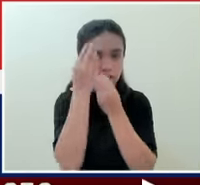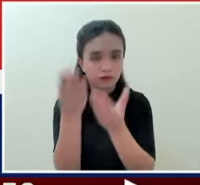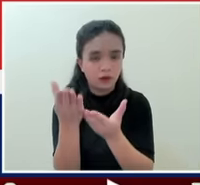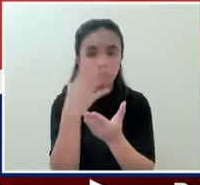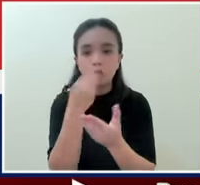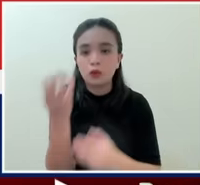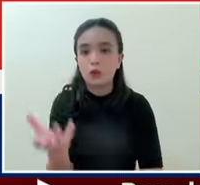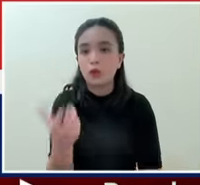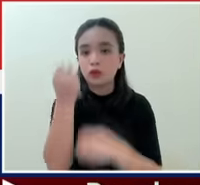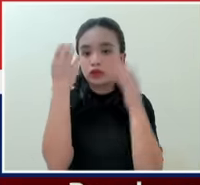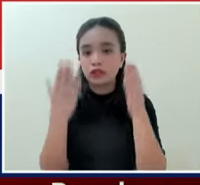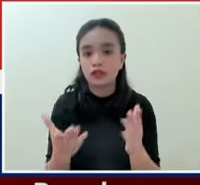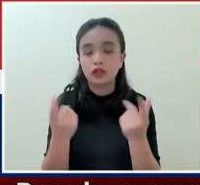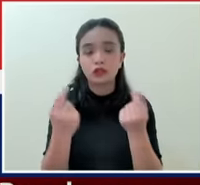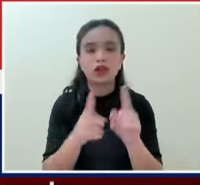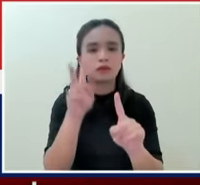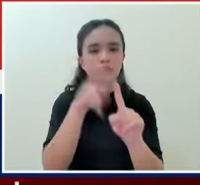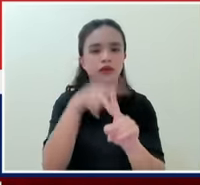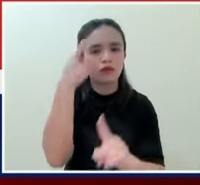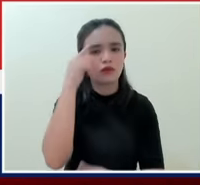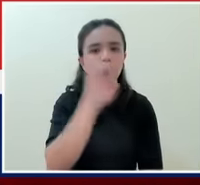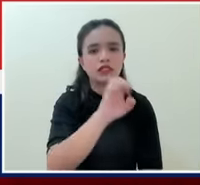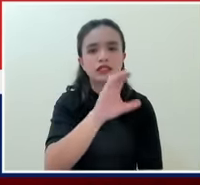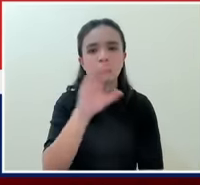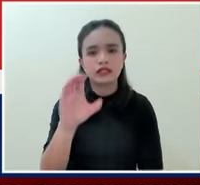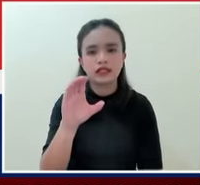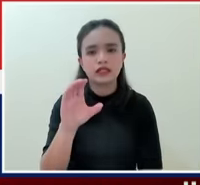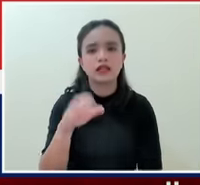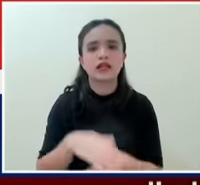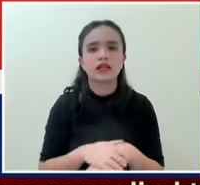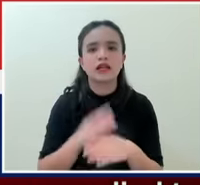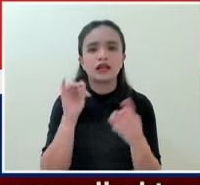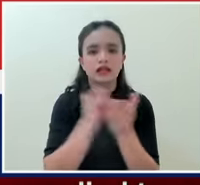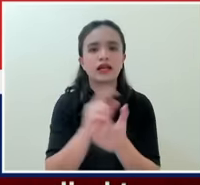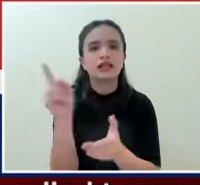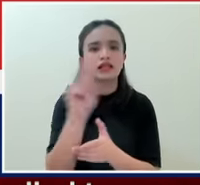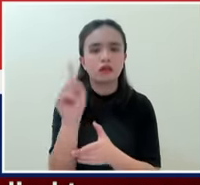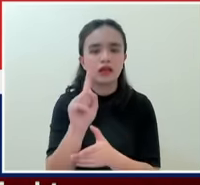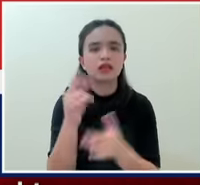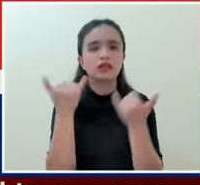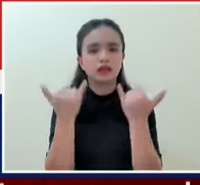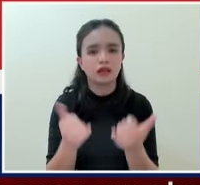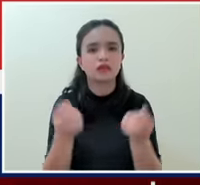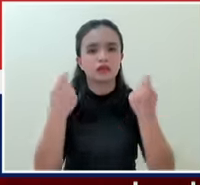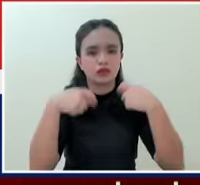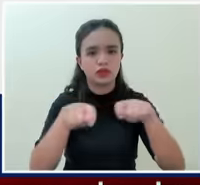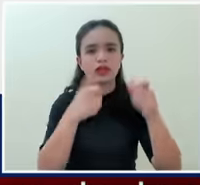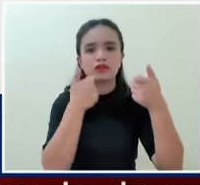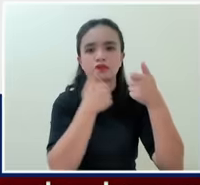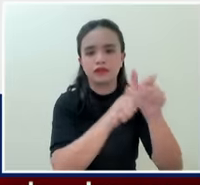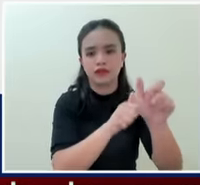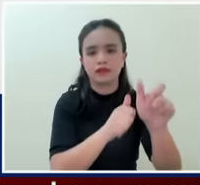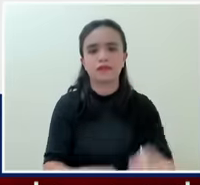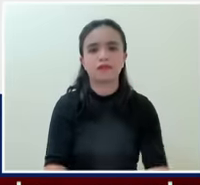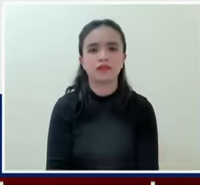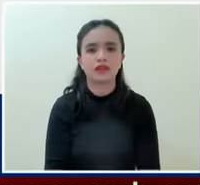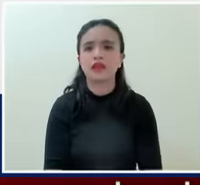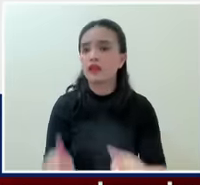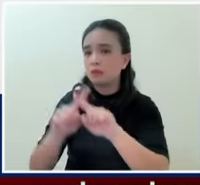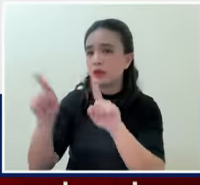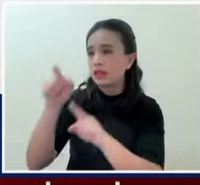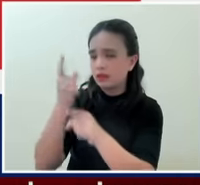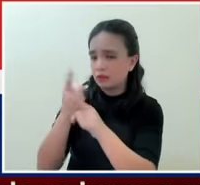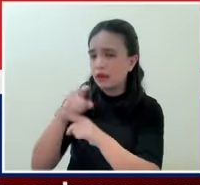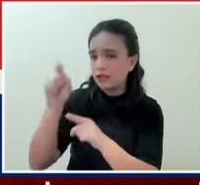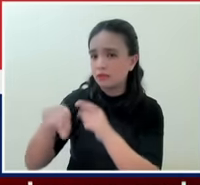owner to apply for ECC, and that is what they are now trying to comply with. Pero hindi ba dapat, sir,